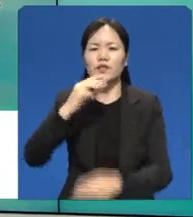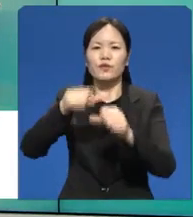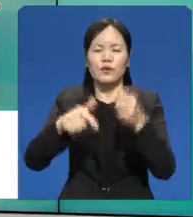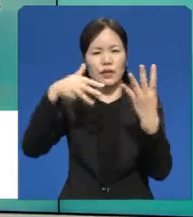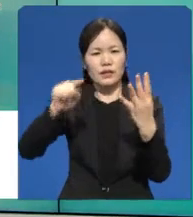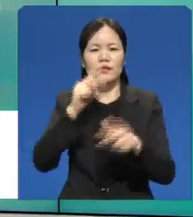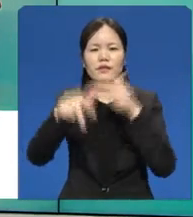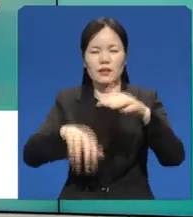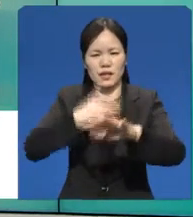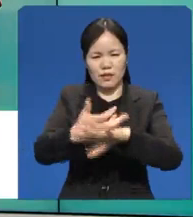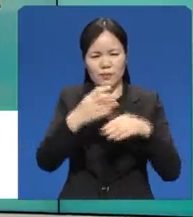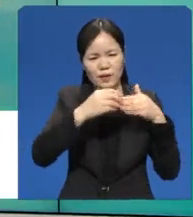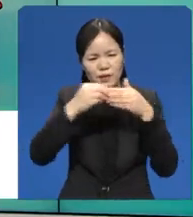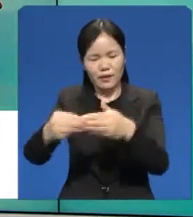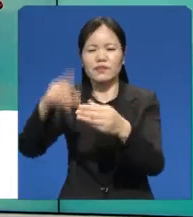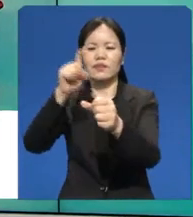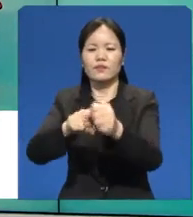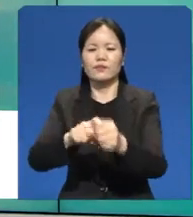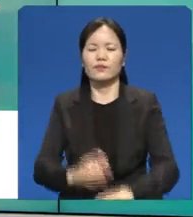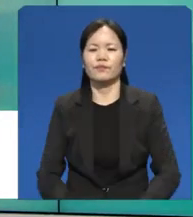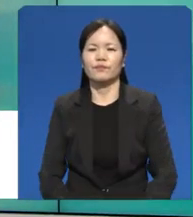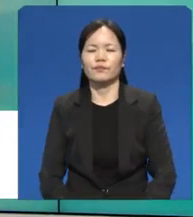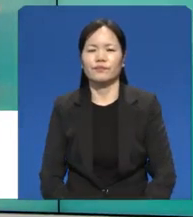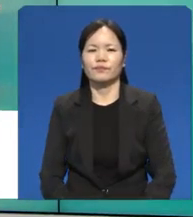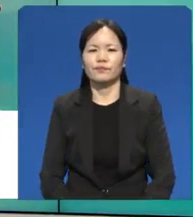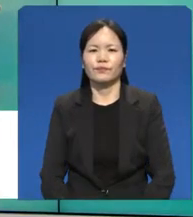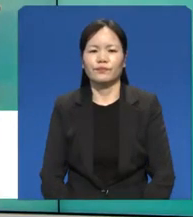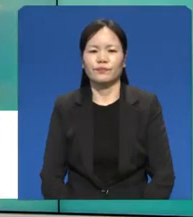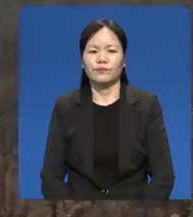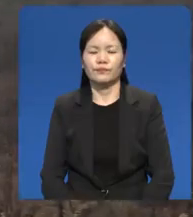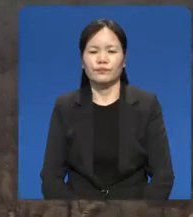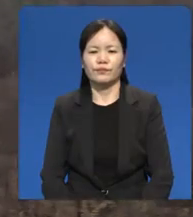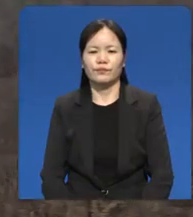의 4차 산업혁명을 선도한다는 목표입니다 이어진 기자입니다